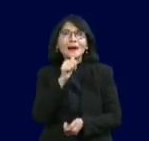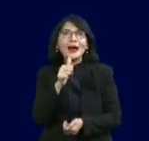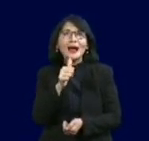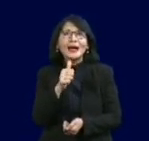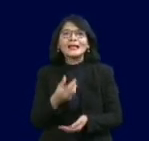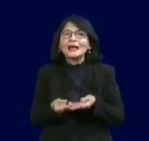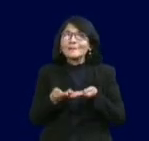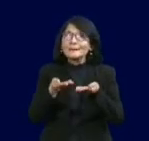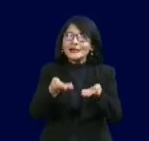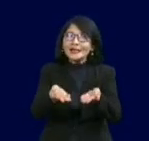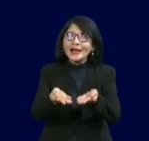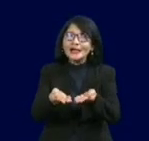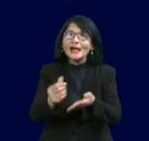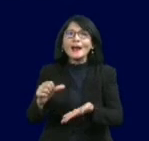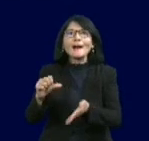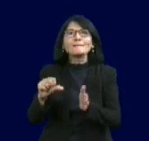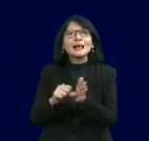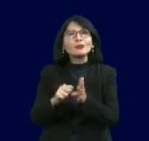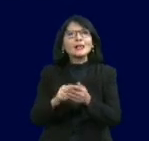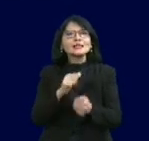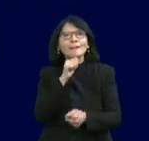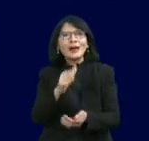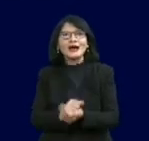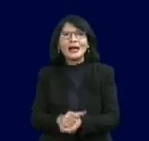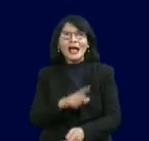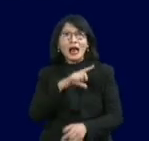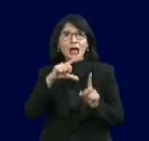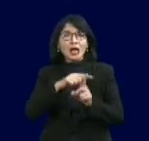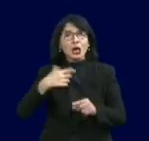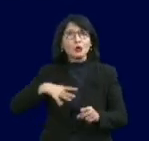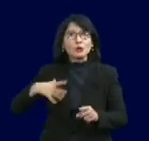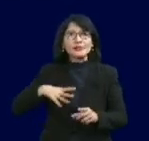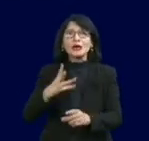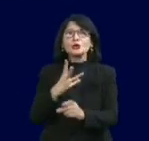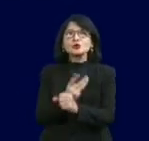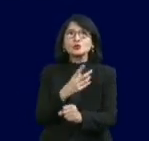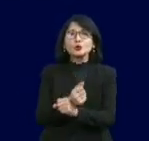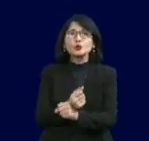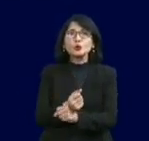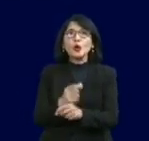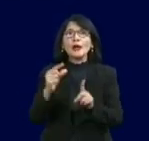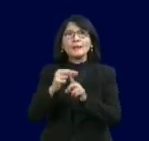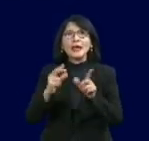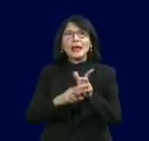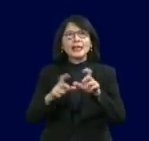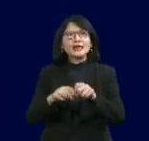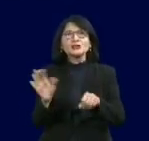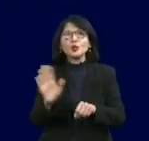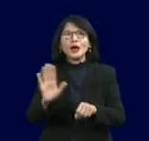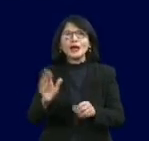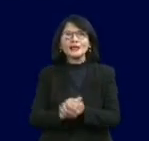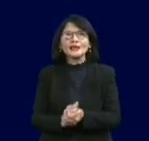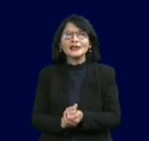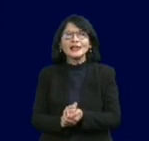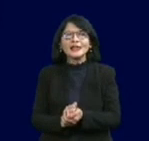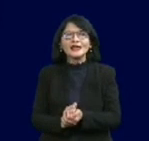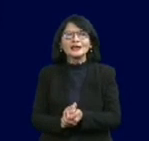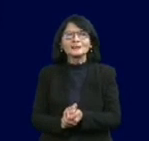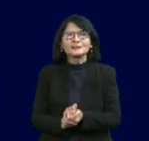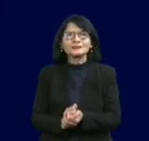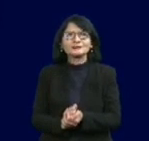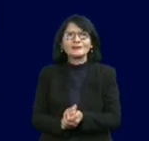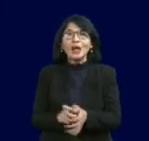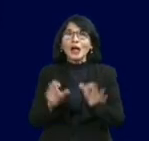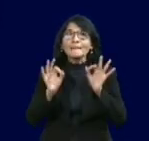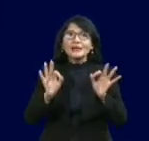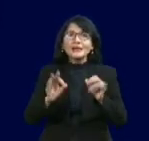akan kita berikan adalah kepada dosen, guru, non-PNS, guru yang diberi tugas sebagai kepala sekolah,